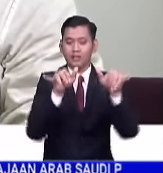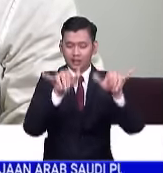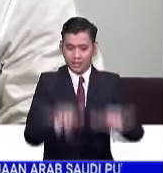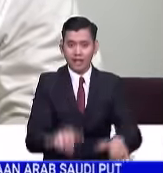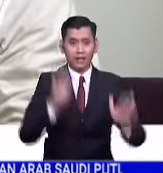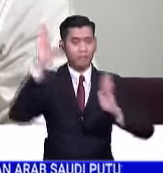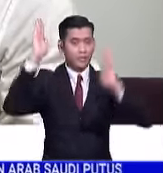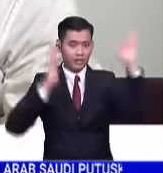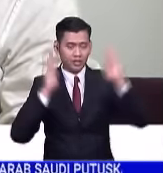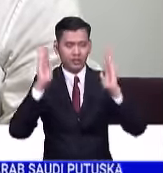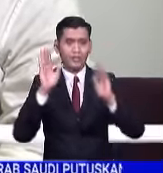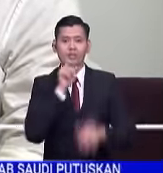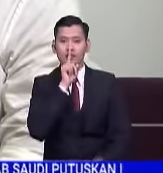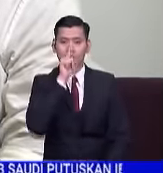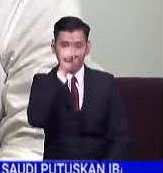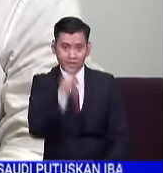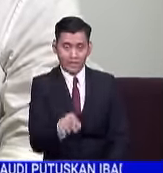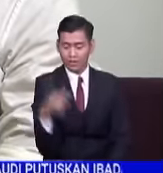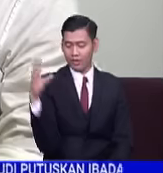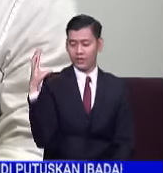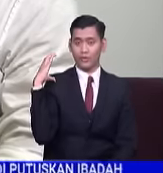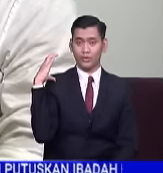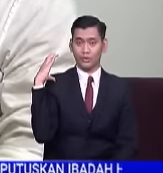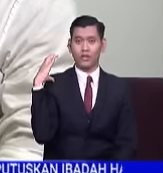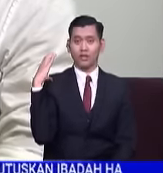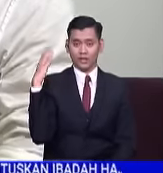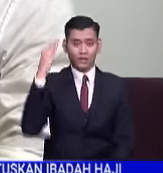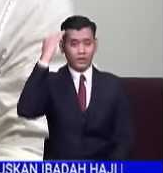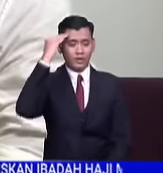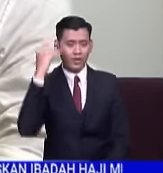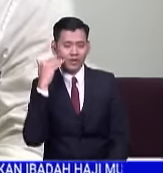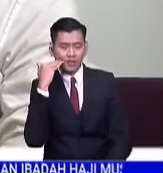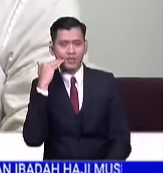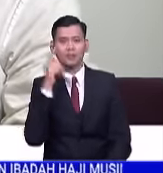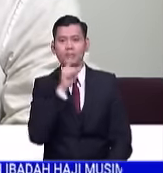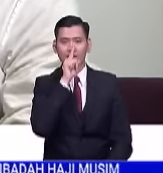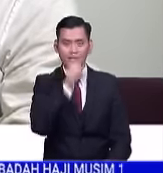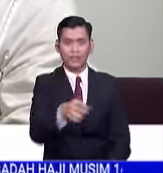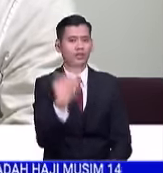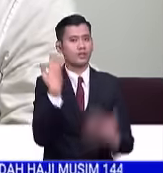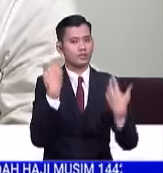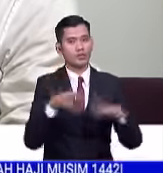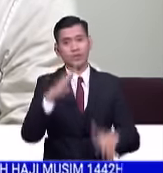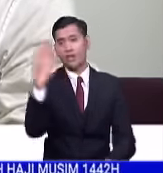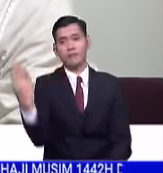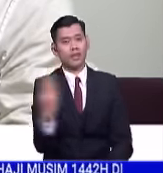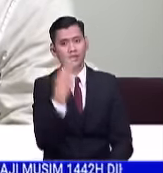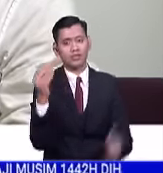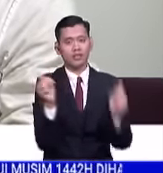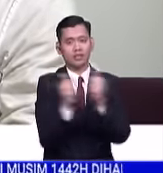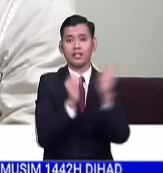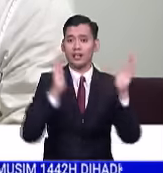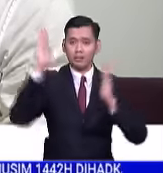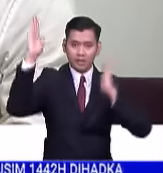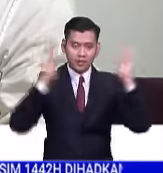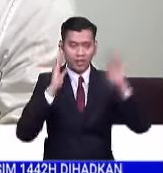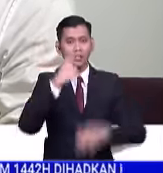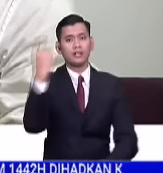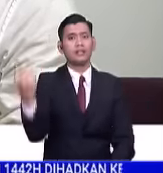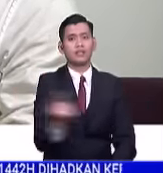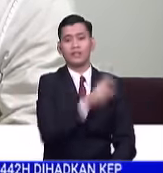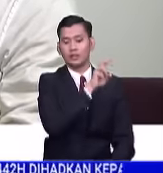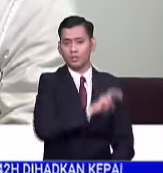sangat mesra dengan di Malaysia sebab dia selalu berulang alik di Malaysia dan mempunyai keluarga di Malaysia. So